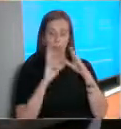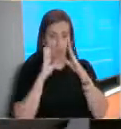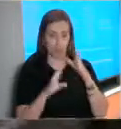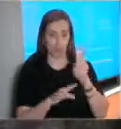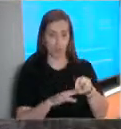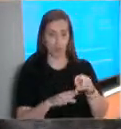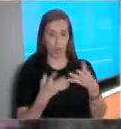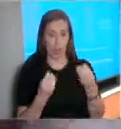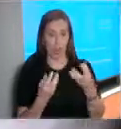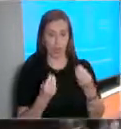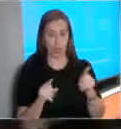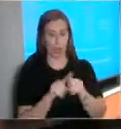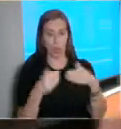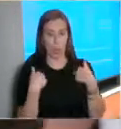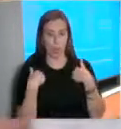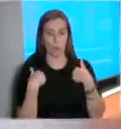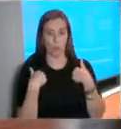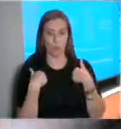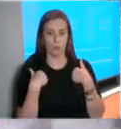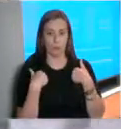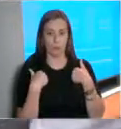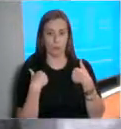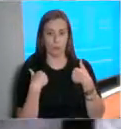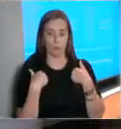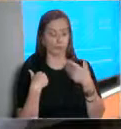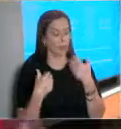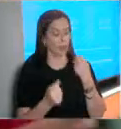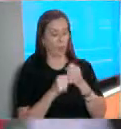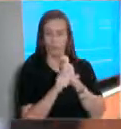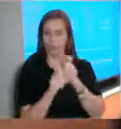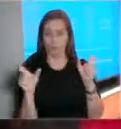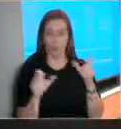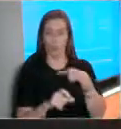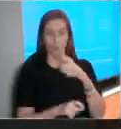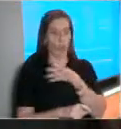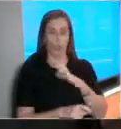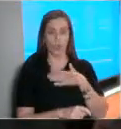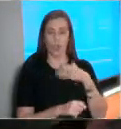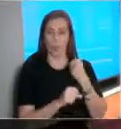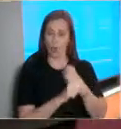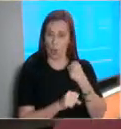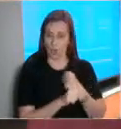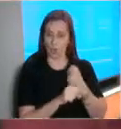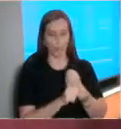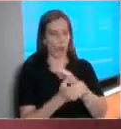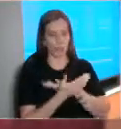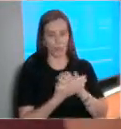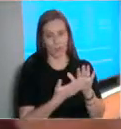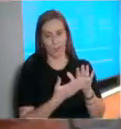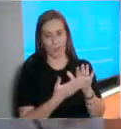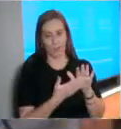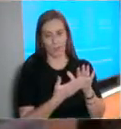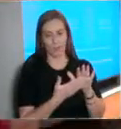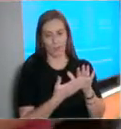שיש עוד הרבה כמוני, שהם לא גורמים את החודש, אני גם לא עשיר גדול, אני עובד עבודה פשוטה,